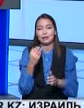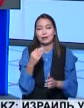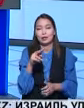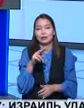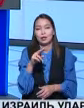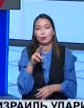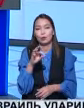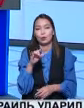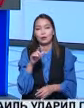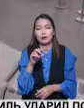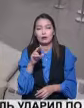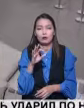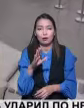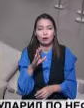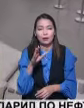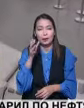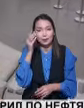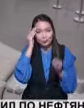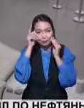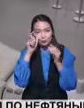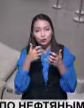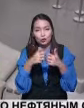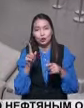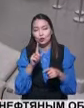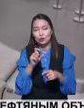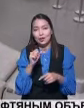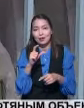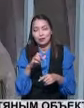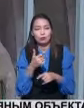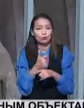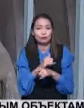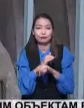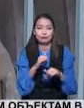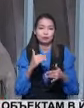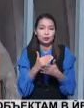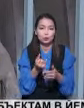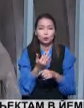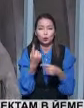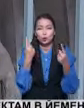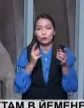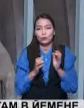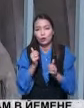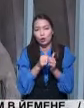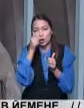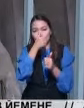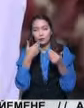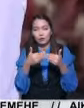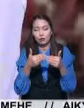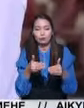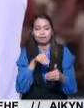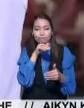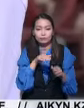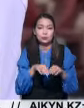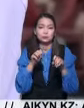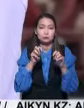Бургеков. Эксперт считает, что в стране атомная отрасль развита очень хорошо, поскольку ряд крупных вузов страны каждый год выпускает подготовленных специалистов